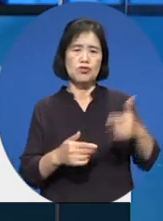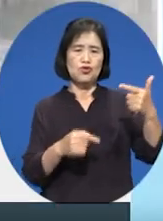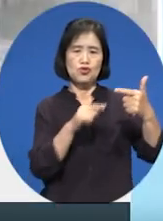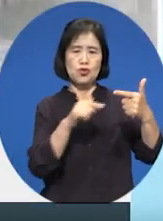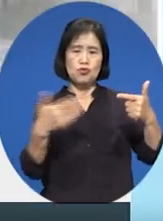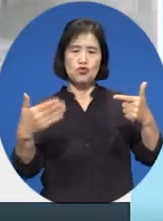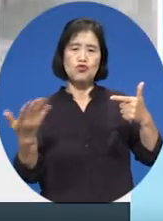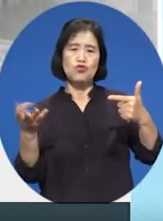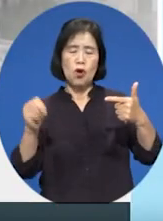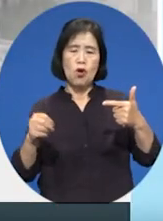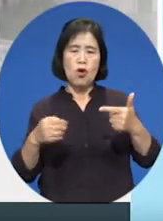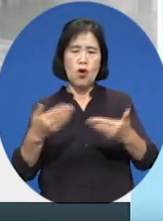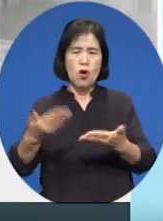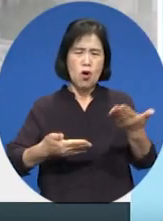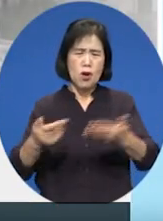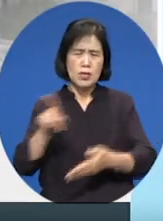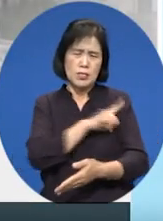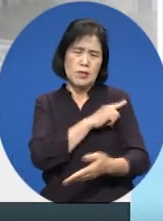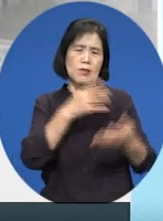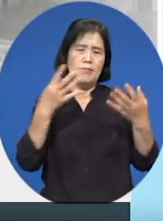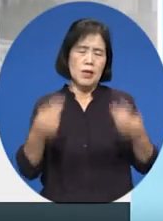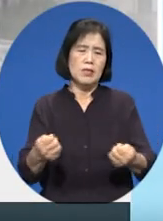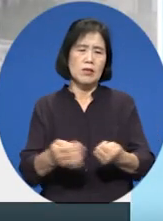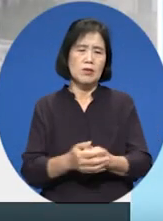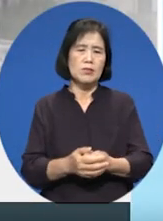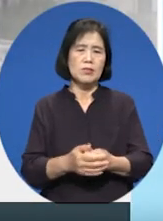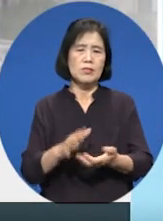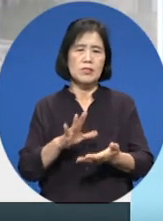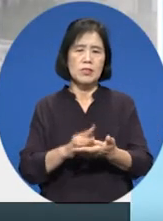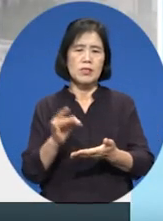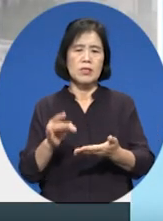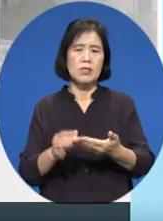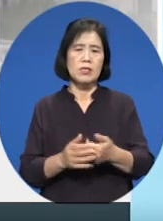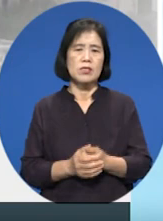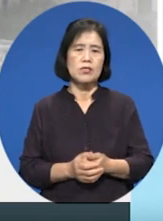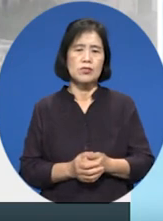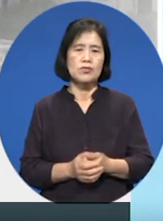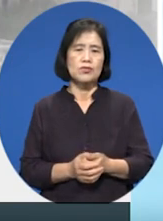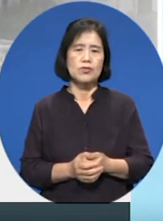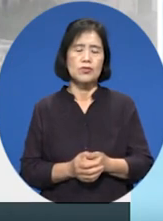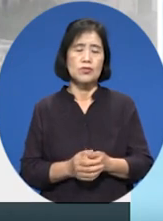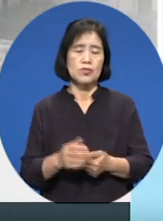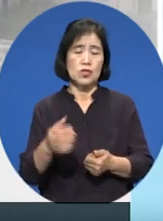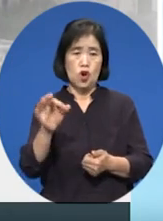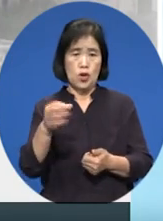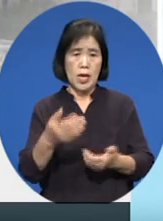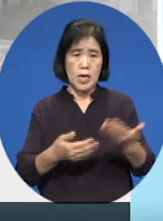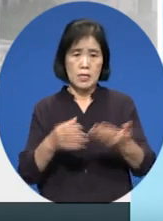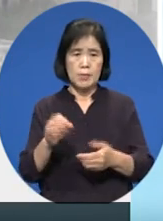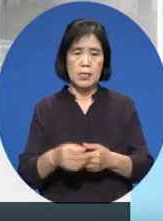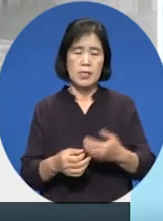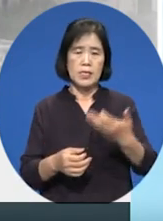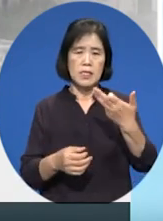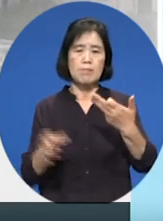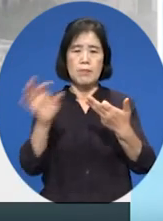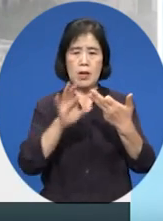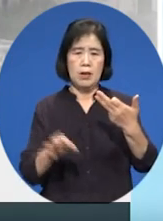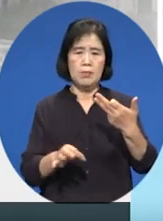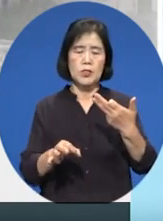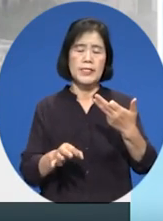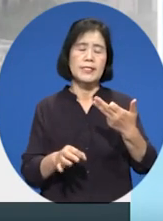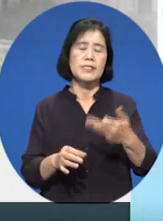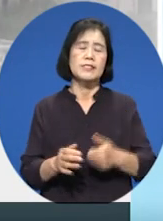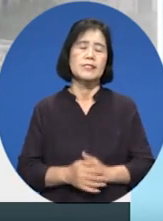구간이 거래 건수가 제일 많은 구간입니다. 네. 한 9% 정도 된다고 얘기해요. 거래 금액으로 따지면 한 18% 정도가 된다고